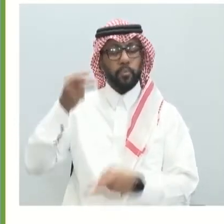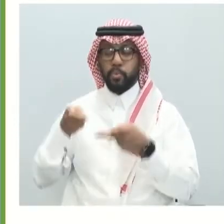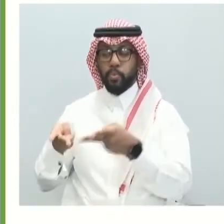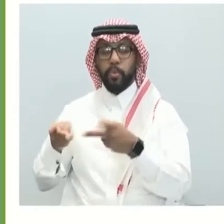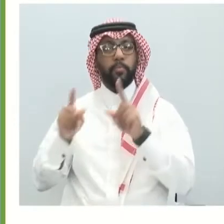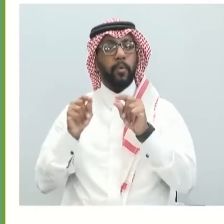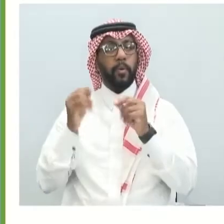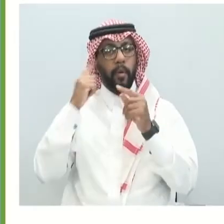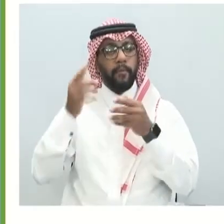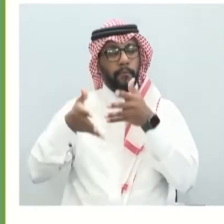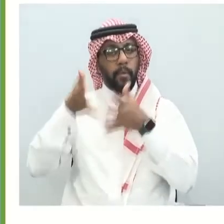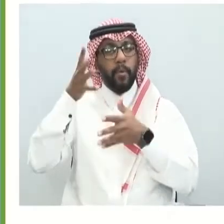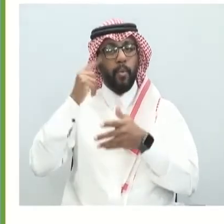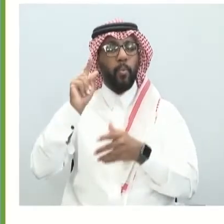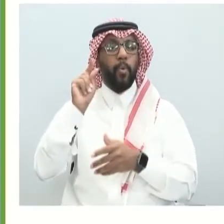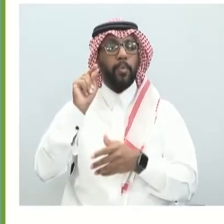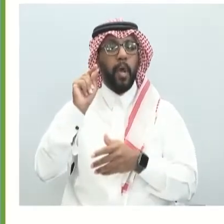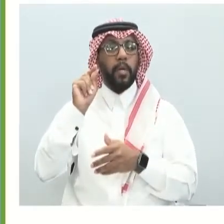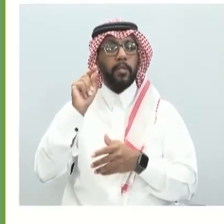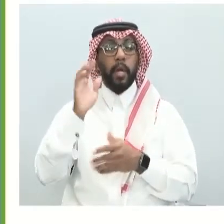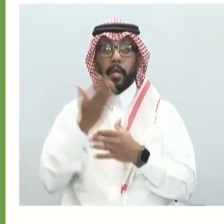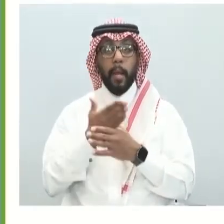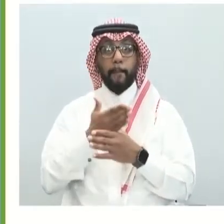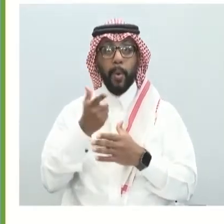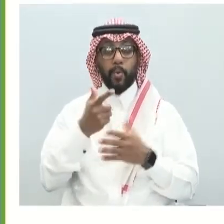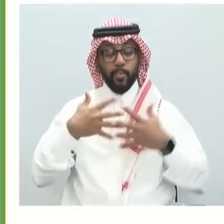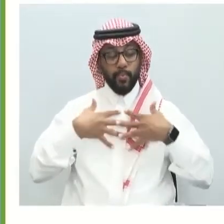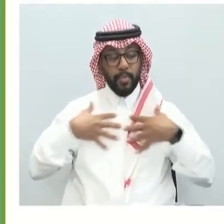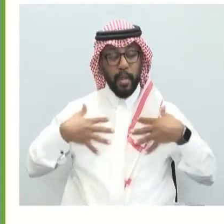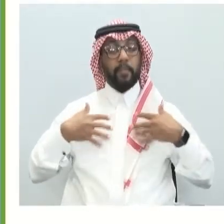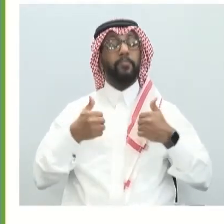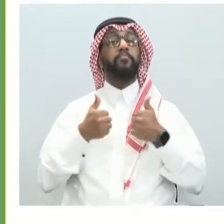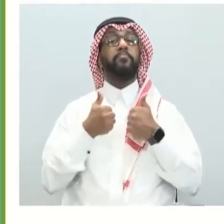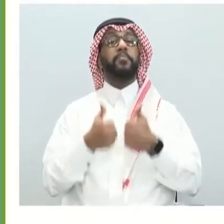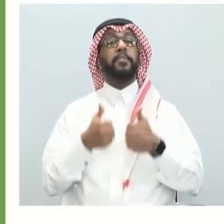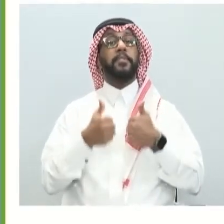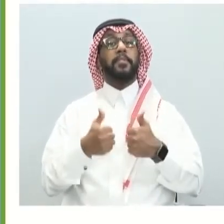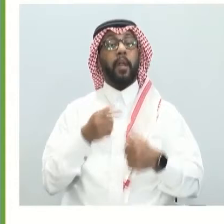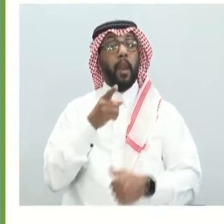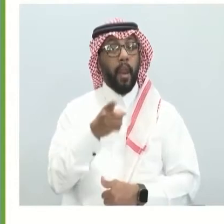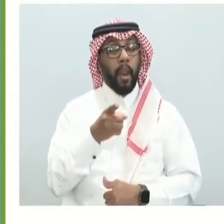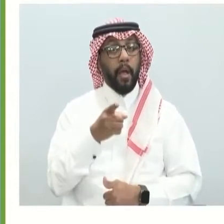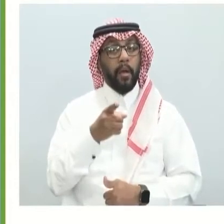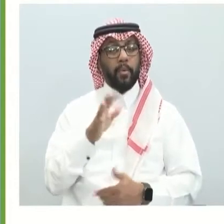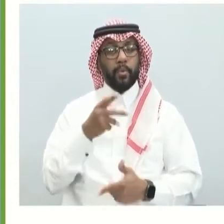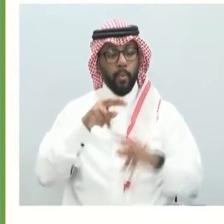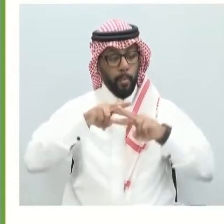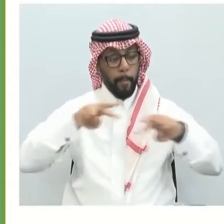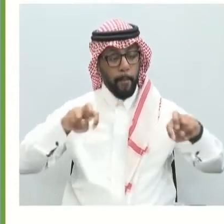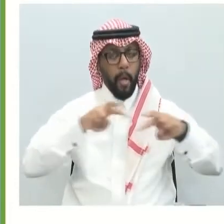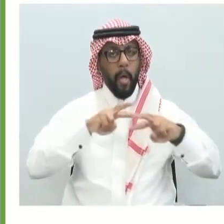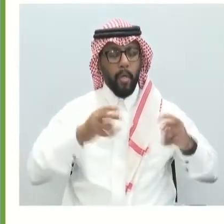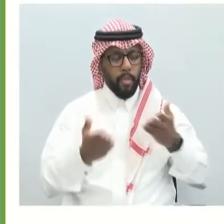الى تاثيره المباشر في السعاده حيث تظهر الابحاث